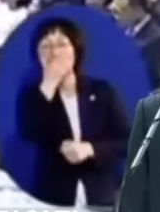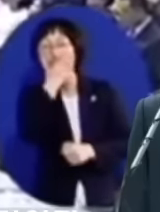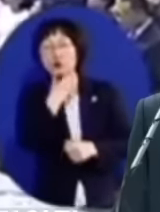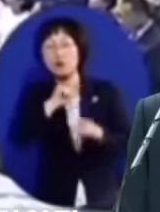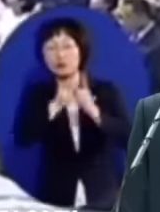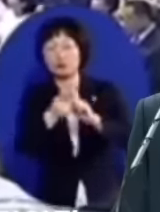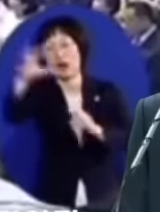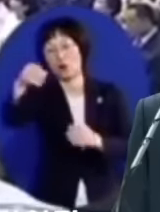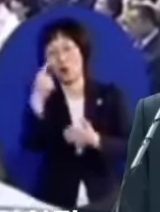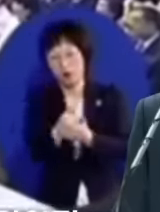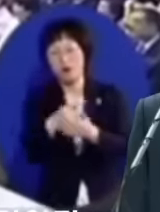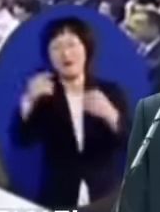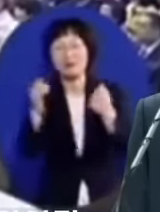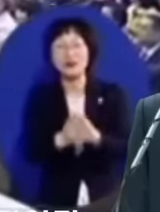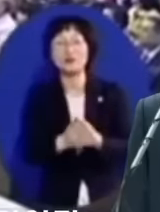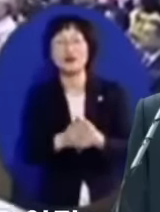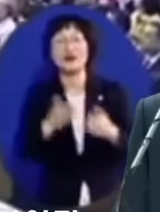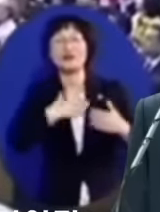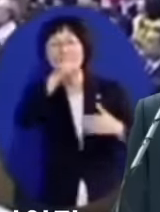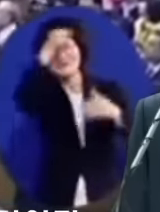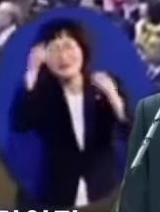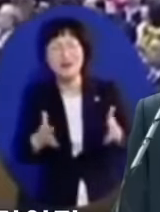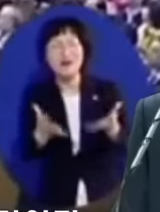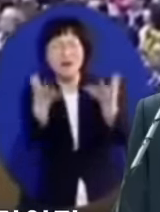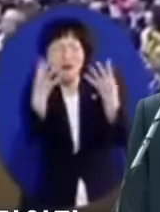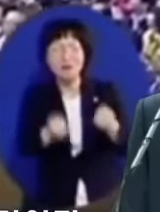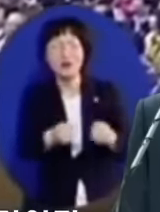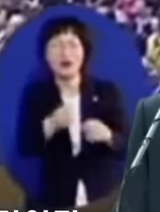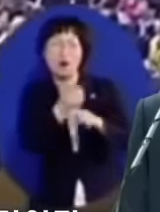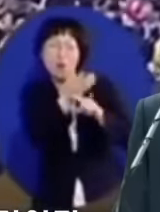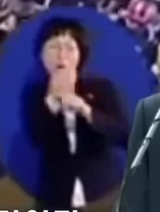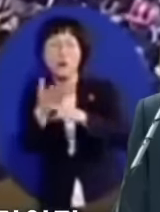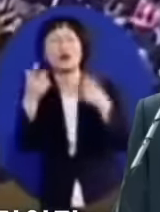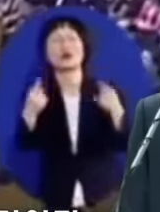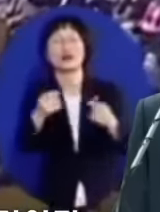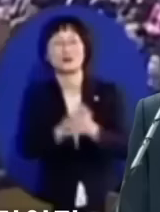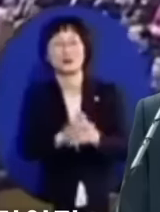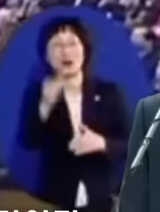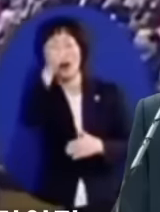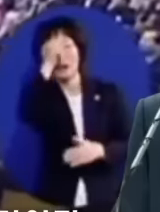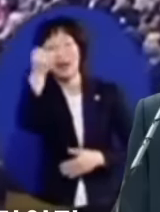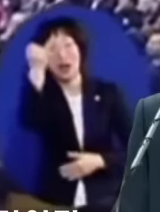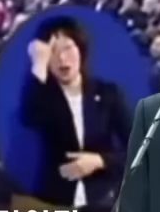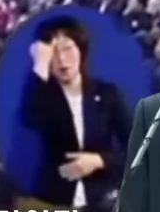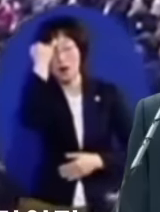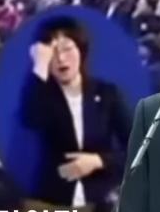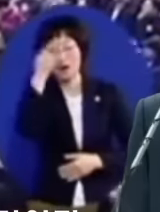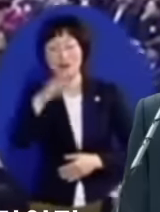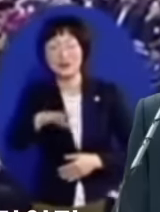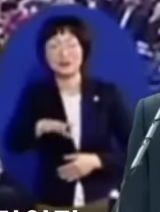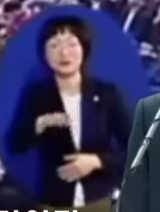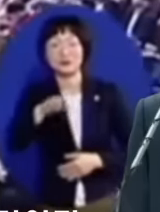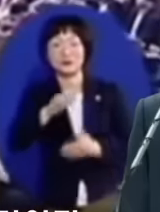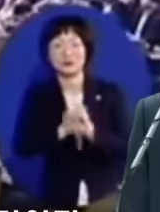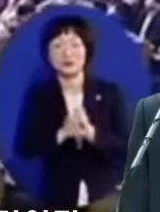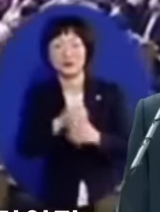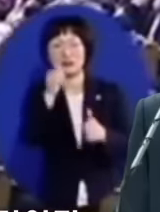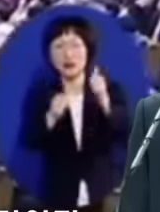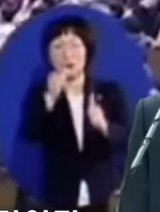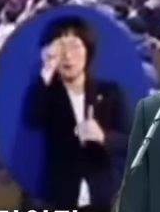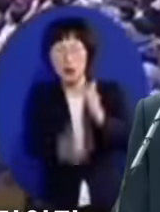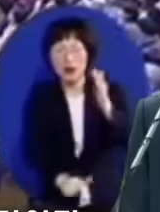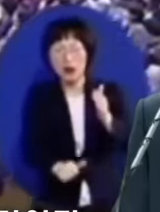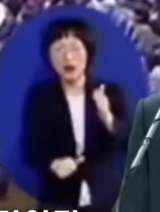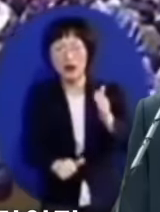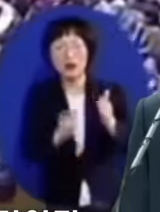것입니다. 그러니 내 인생이 얼마나 보배로워지는 것입니까? 아담과 하와가 타락하고 영이 죽고 난 다음 하나님을